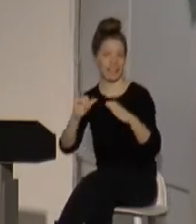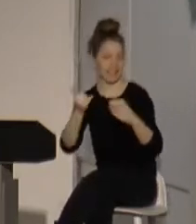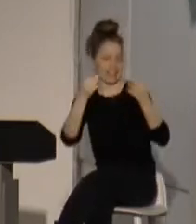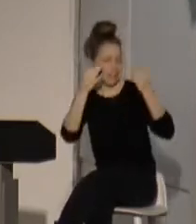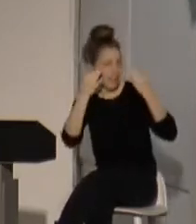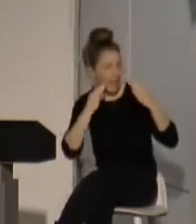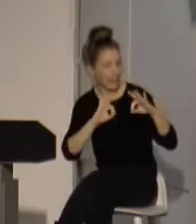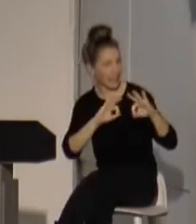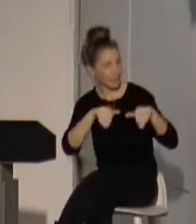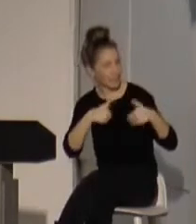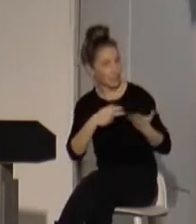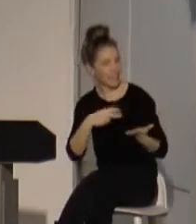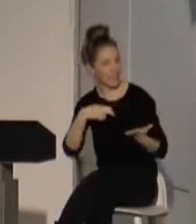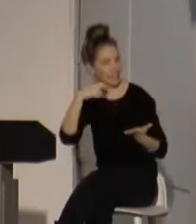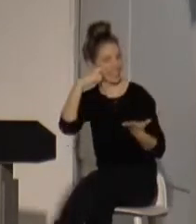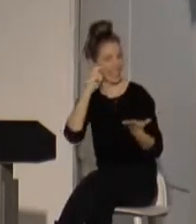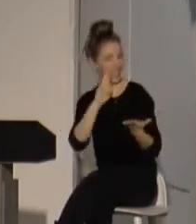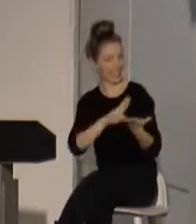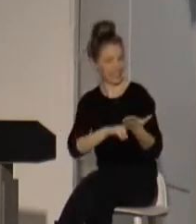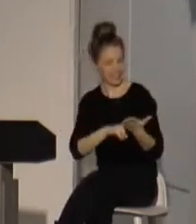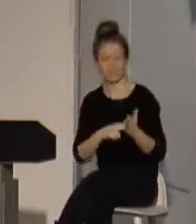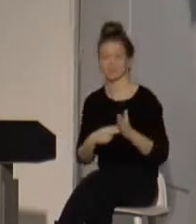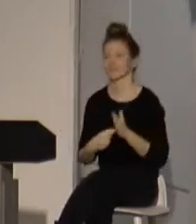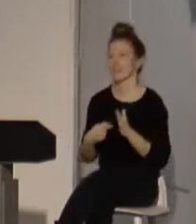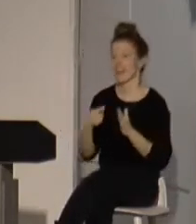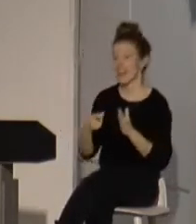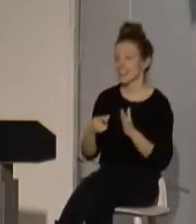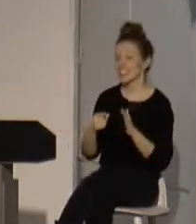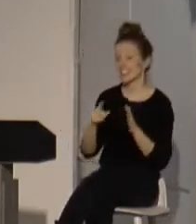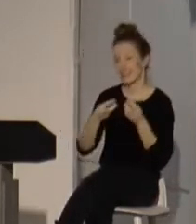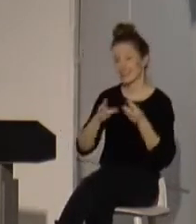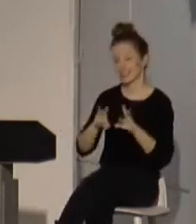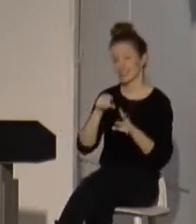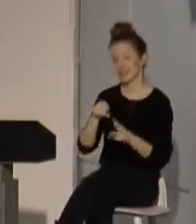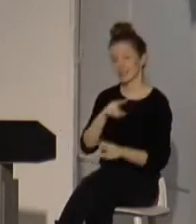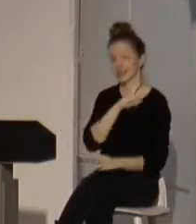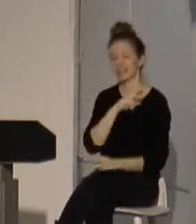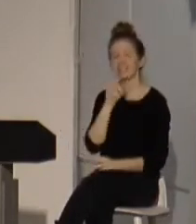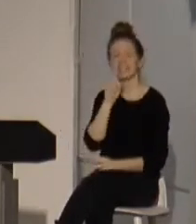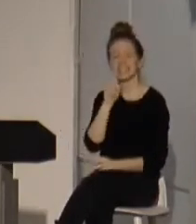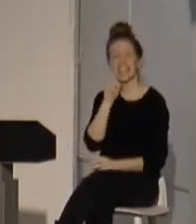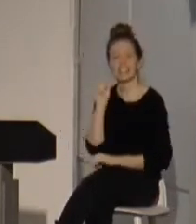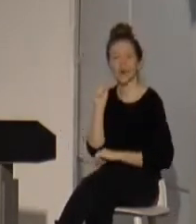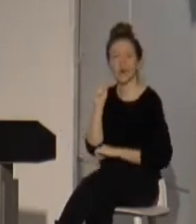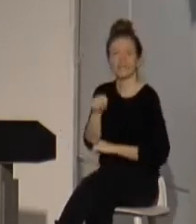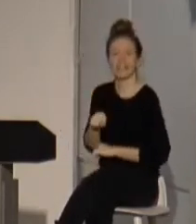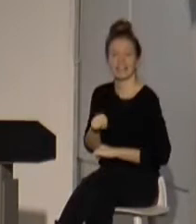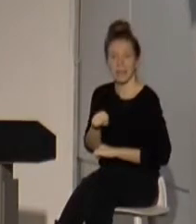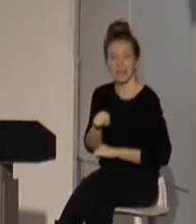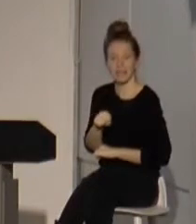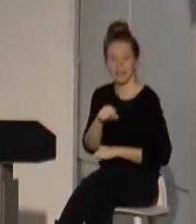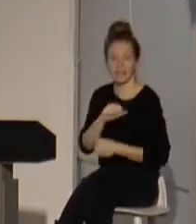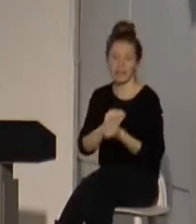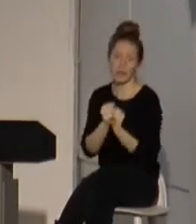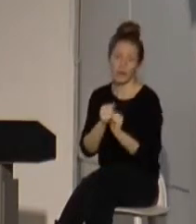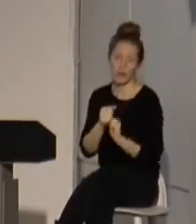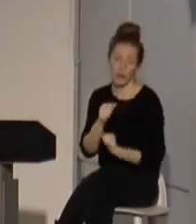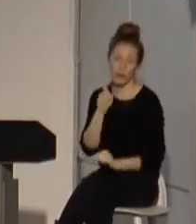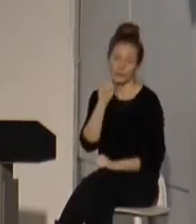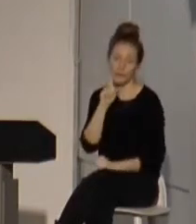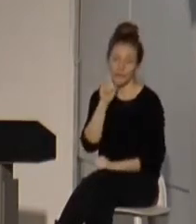להם קרדיט. אז הטקטיקה הזאת באנגלית קוראים לה overcoming, או גם מכנים אותה סופר